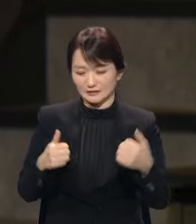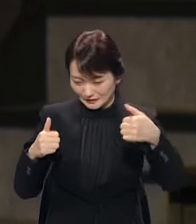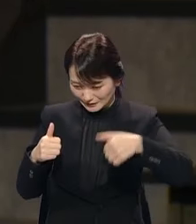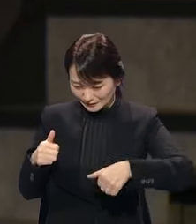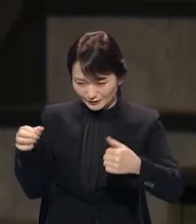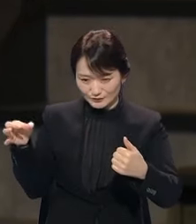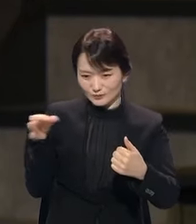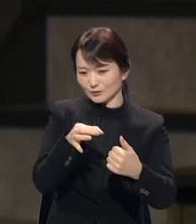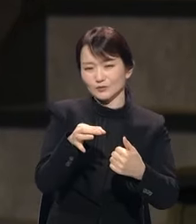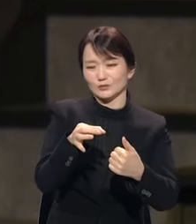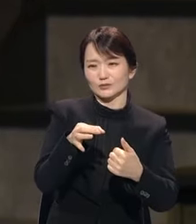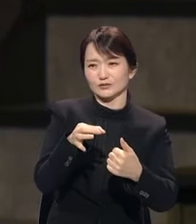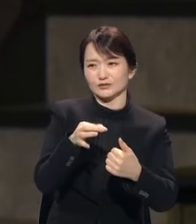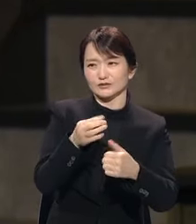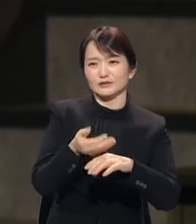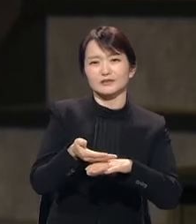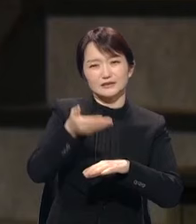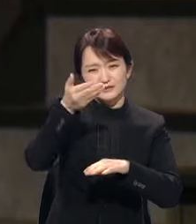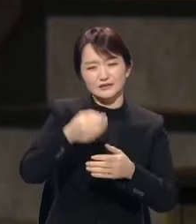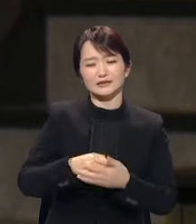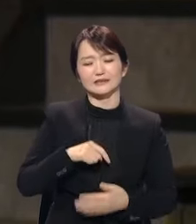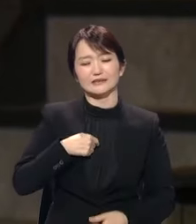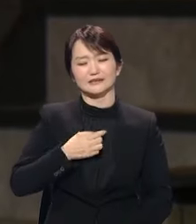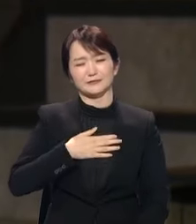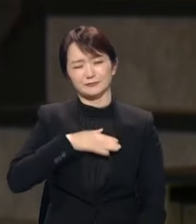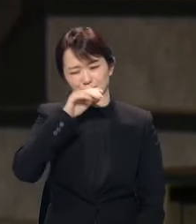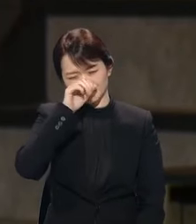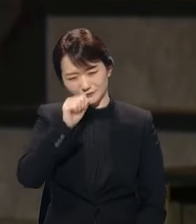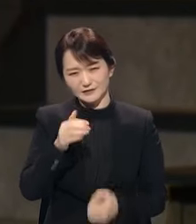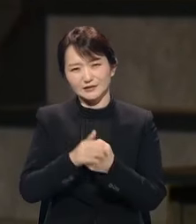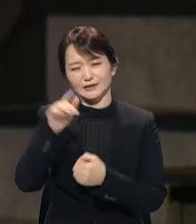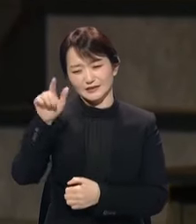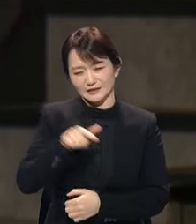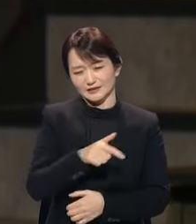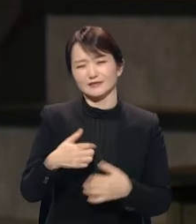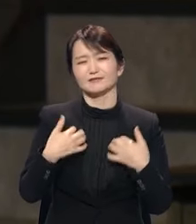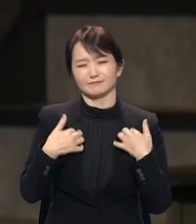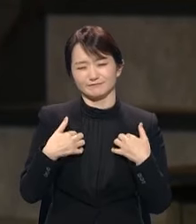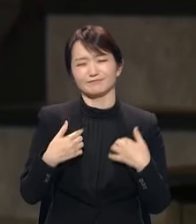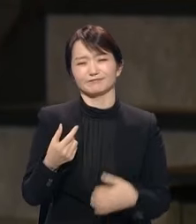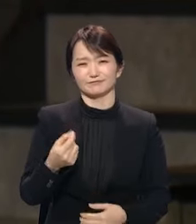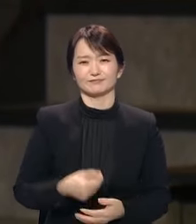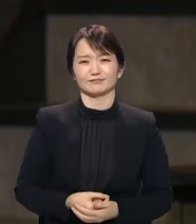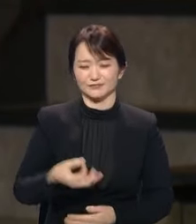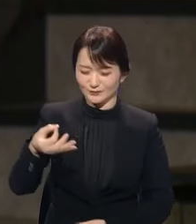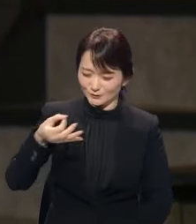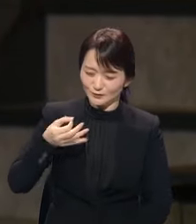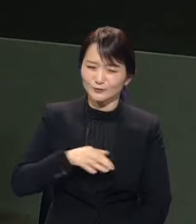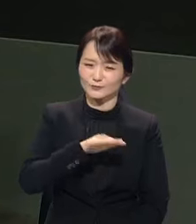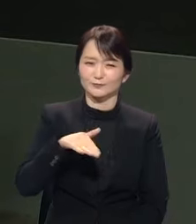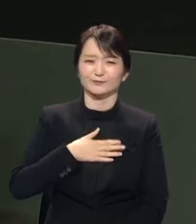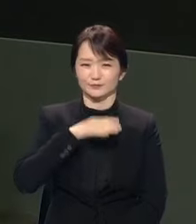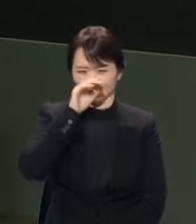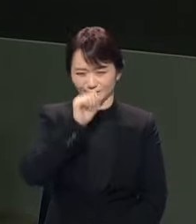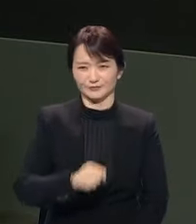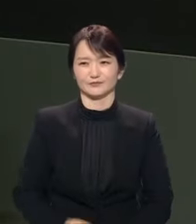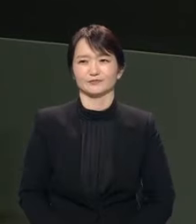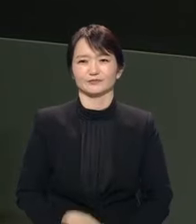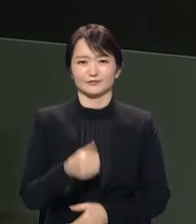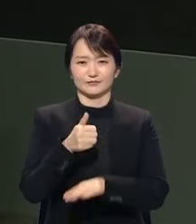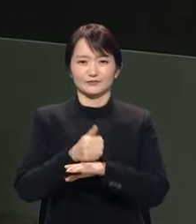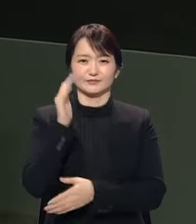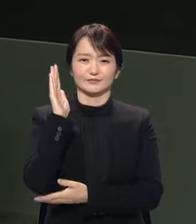자기가 스스로 느끼는 그 기분 좋음으로 해서 아마 하루가 즐거웠을 것 같습니다. 그러니까요. 보는 저희도 기분이 좋은데 자 마지막